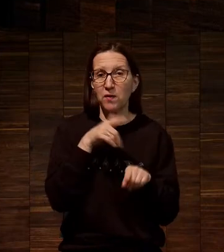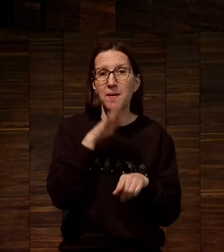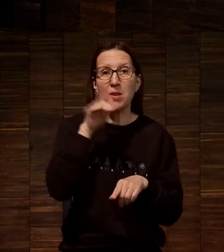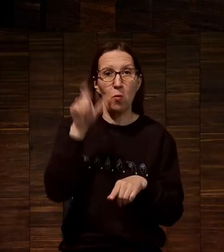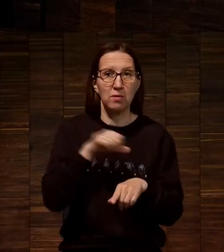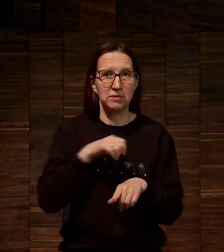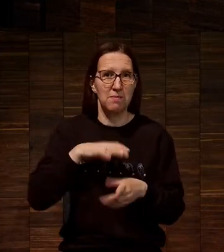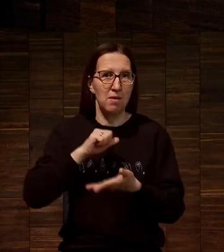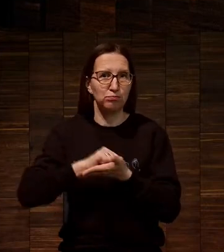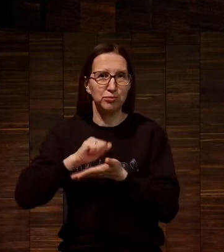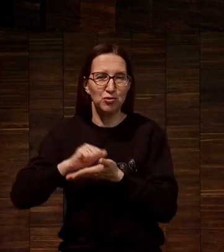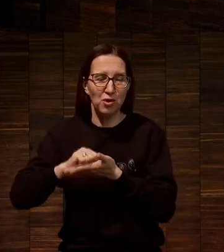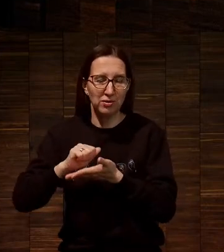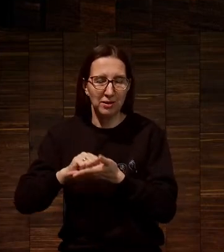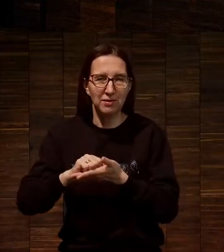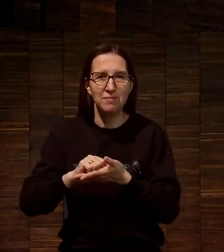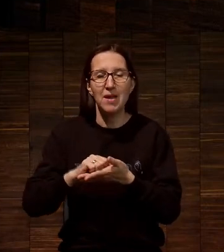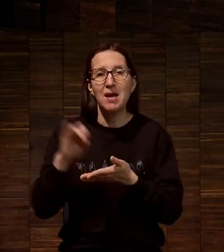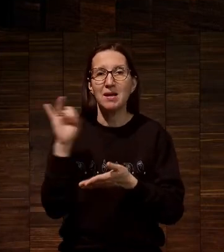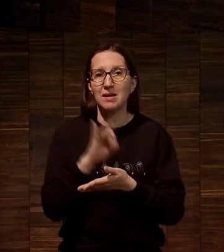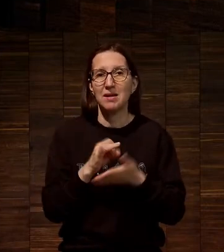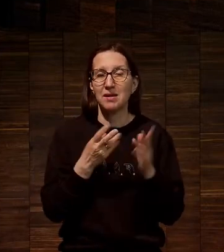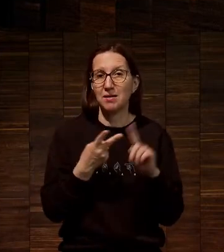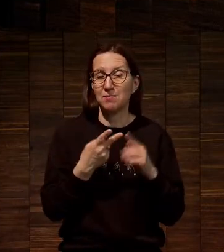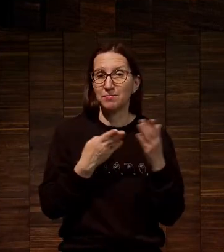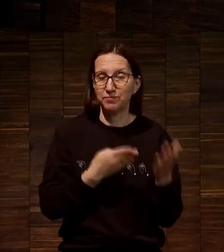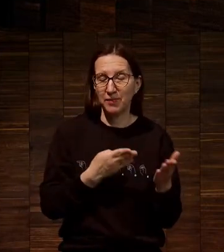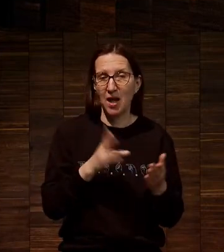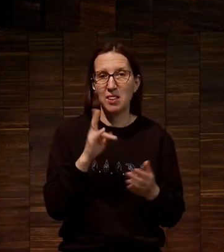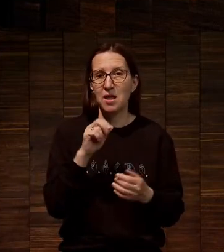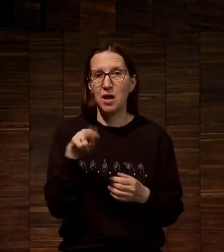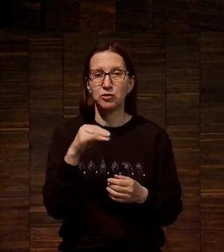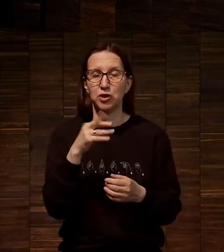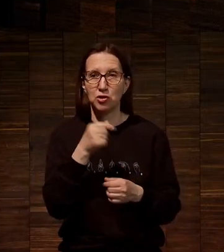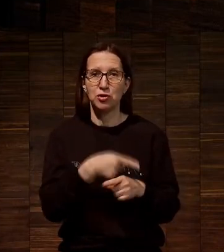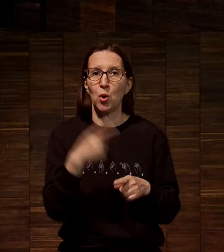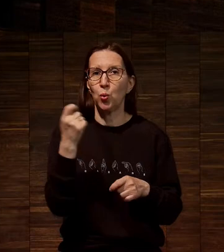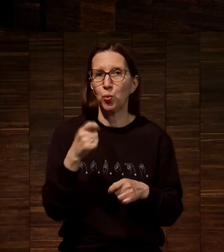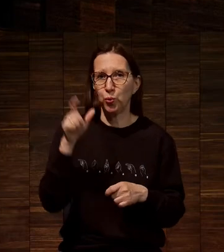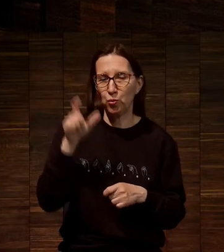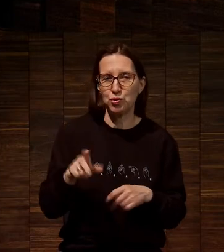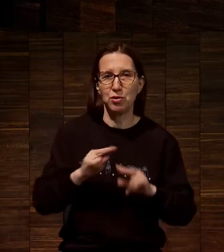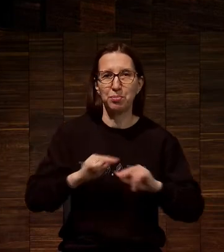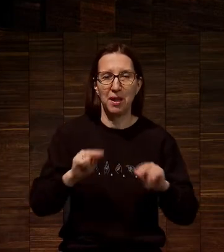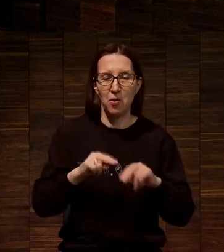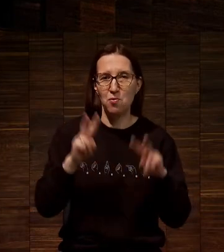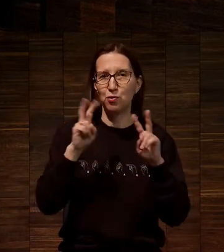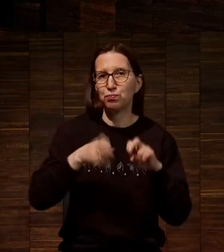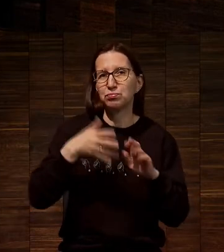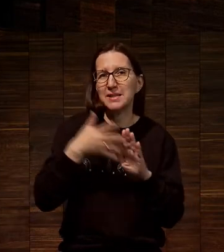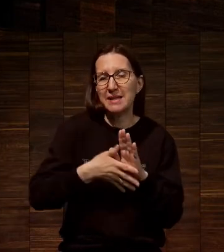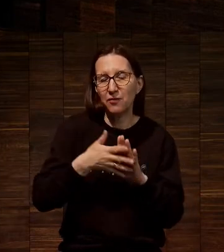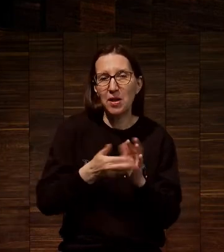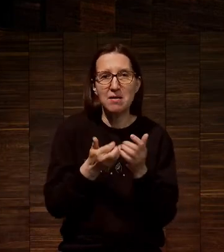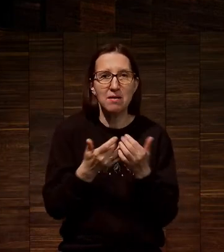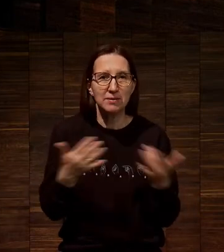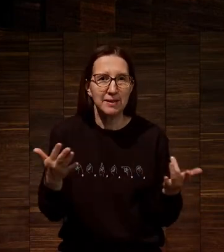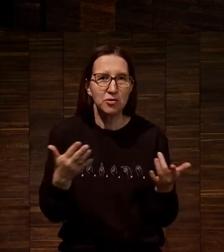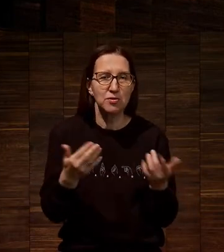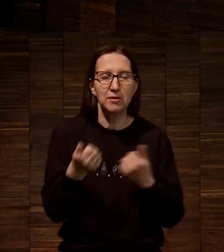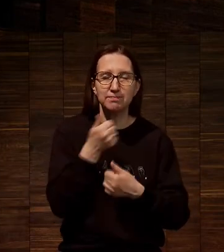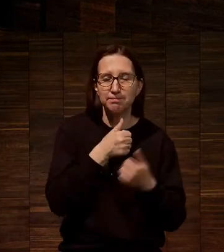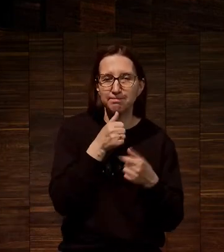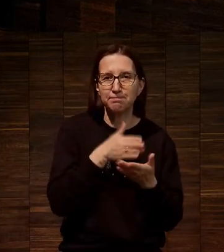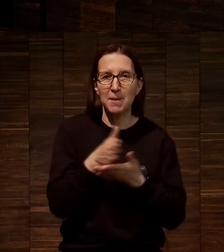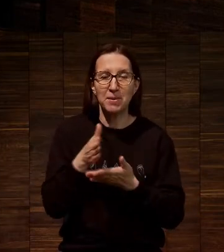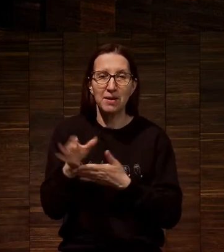и Надежда является художником, педагогом, исследователем различных педагогических практик.